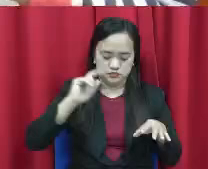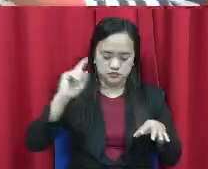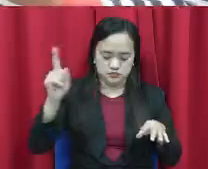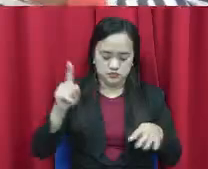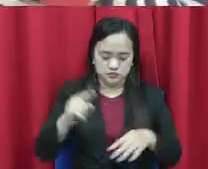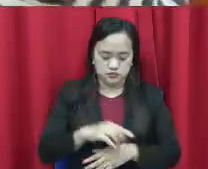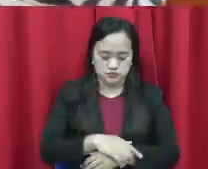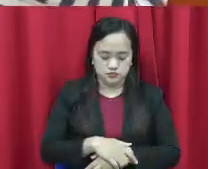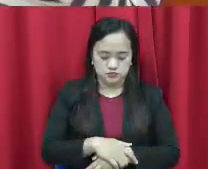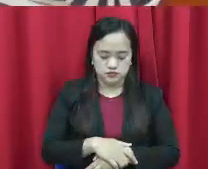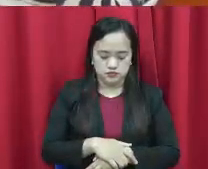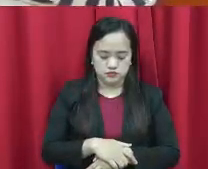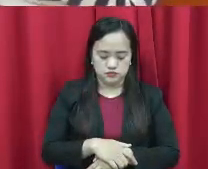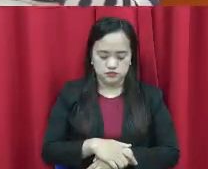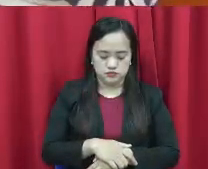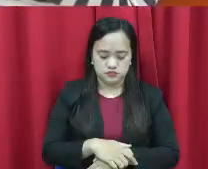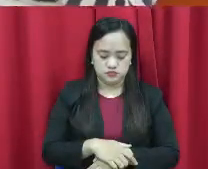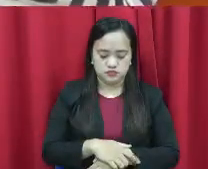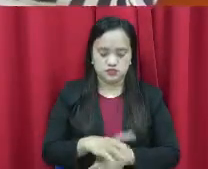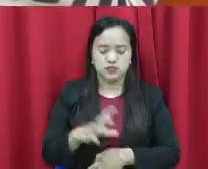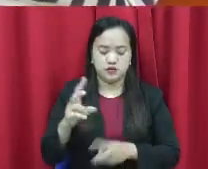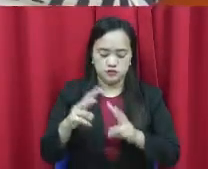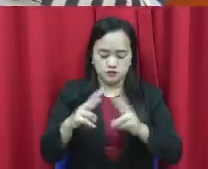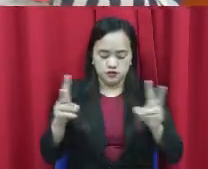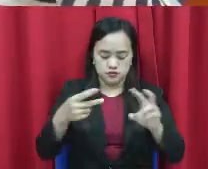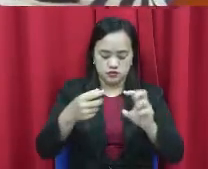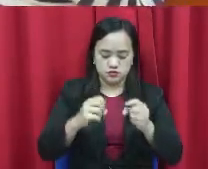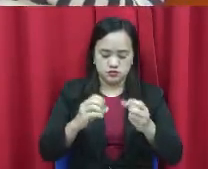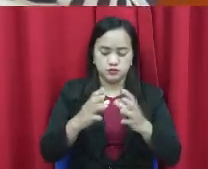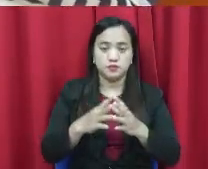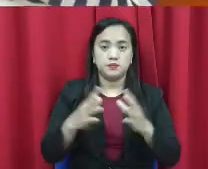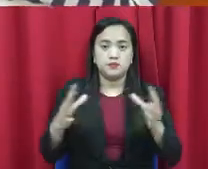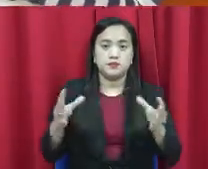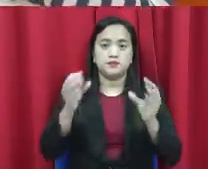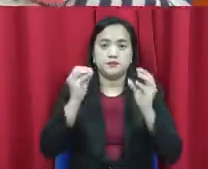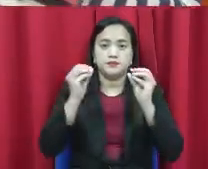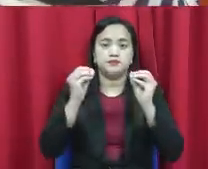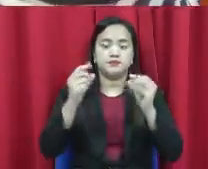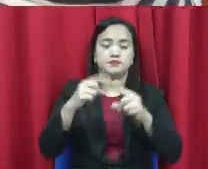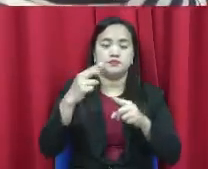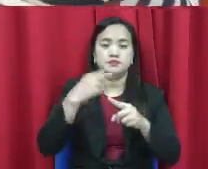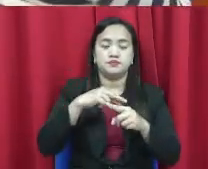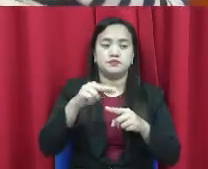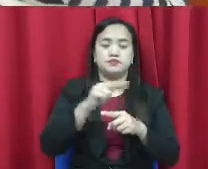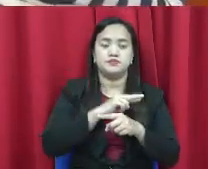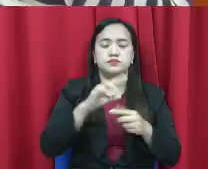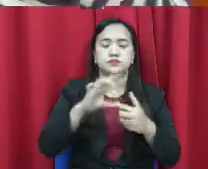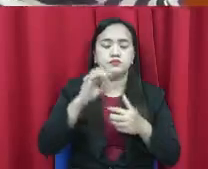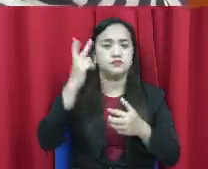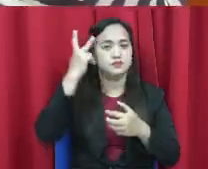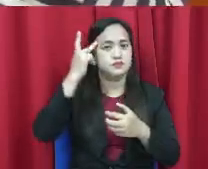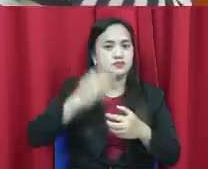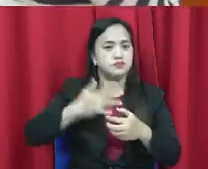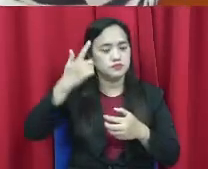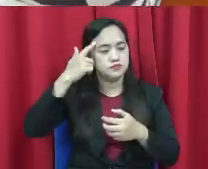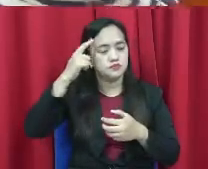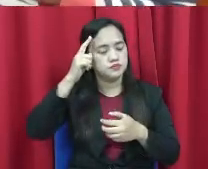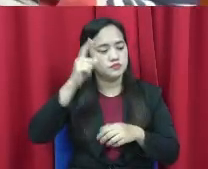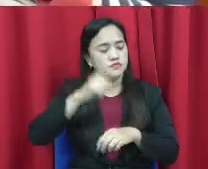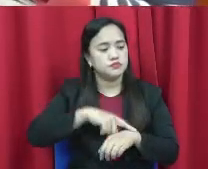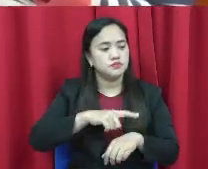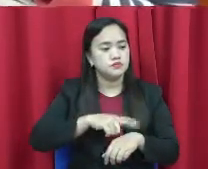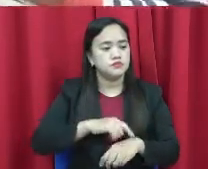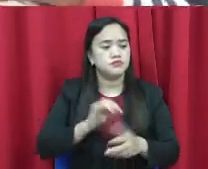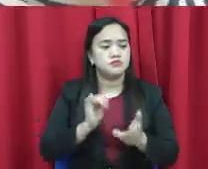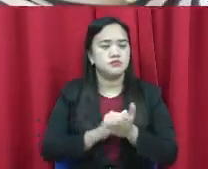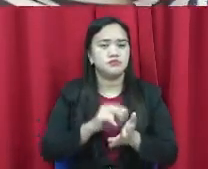children ba and laking tulong talaga yung tinuturo ng simbahan kasi lalonglalo na sa mga times nawala